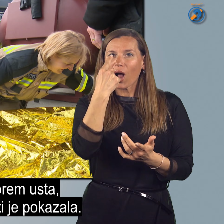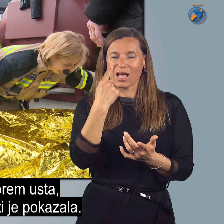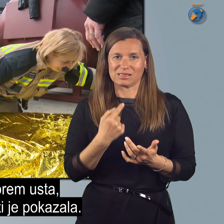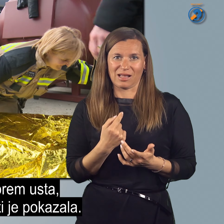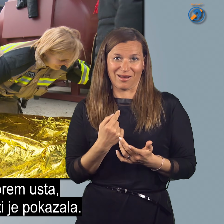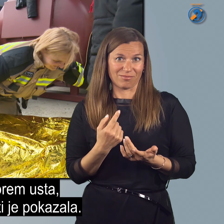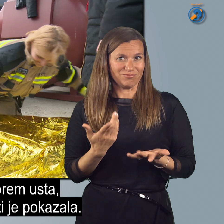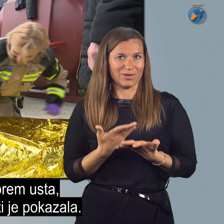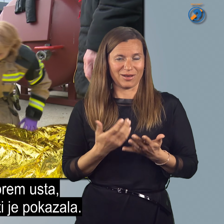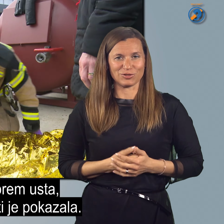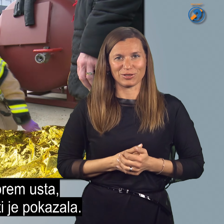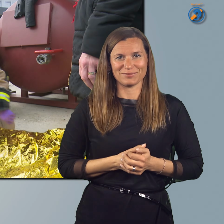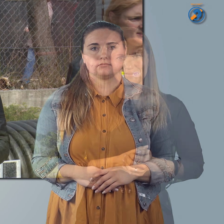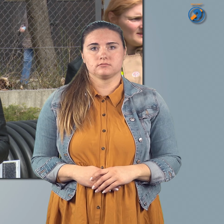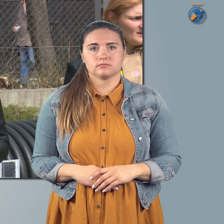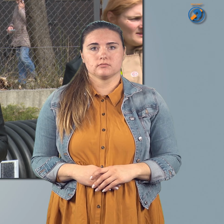pokazala.